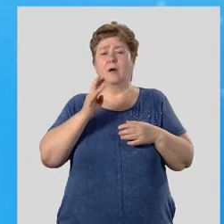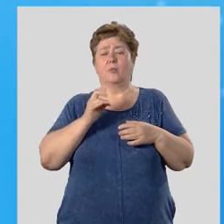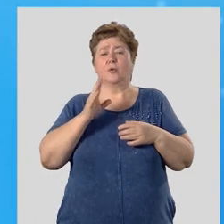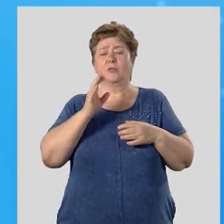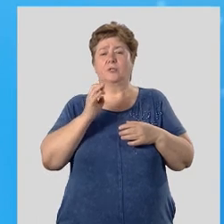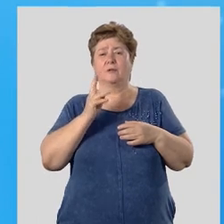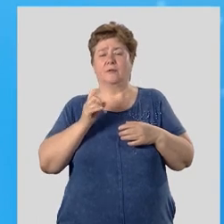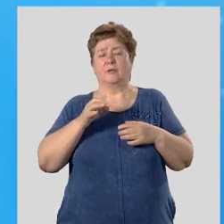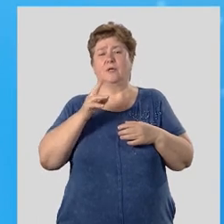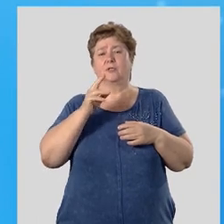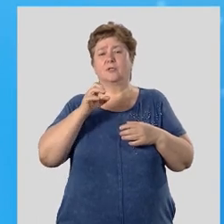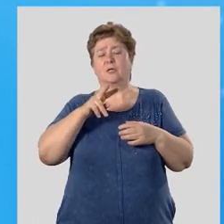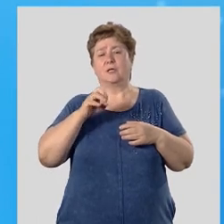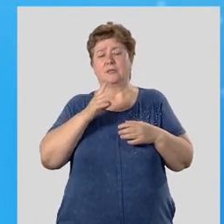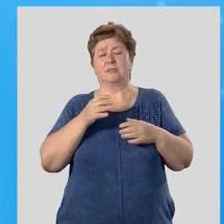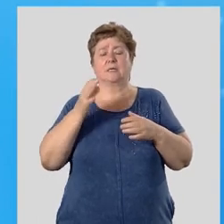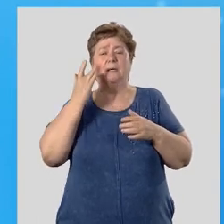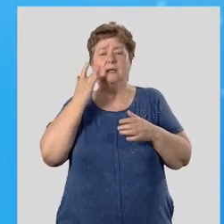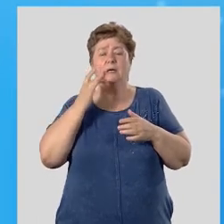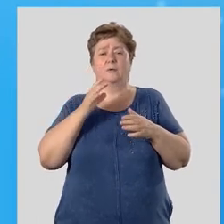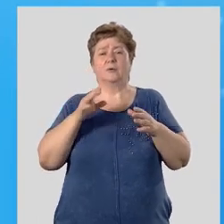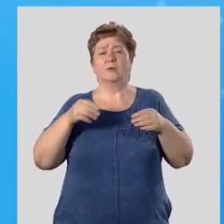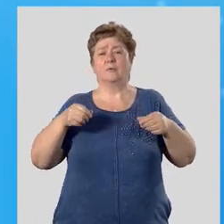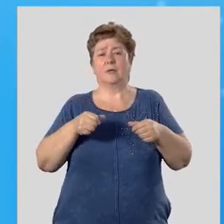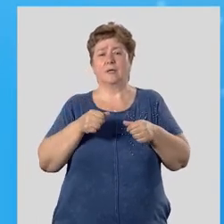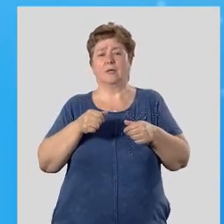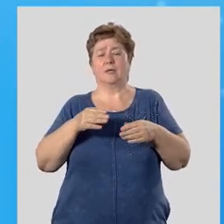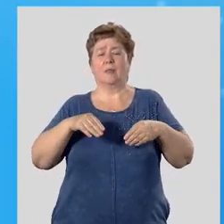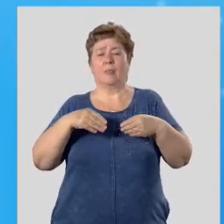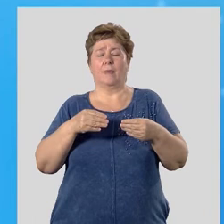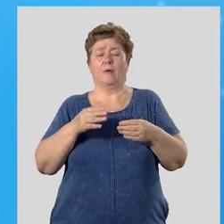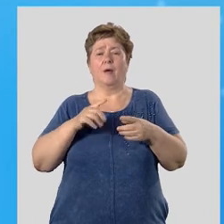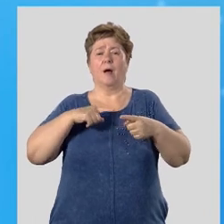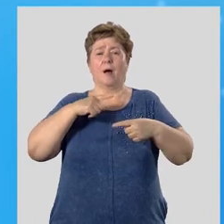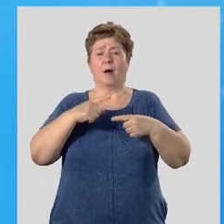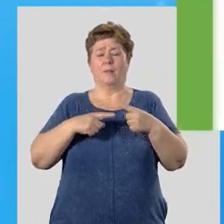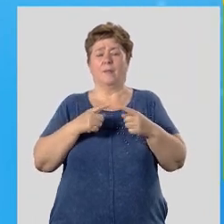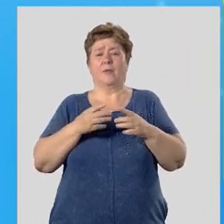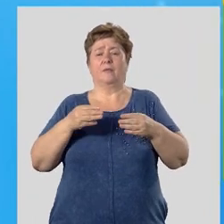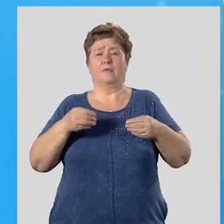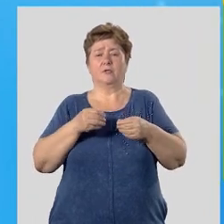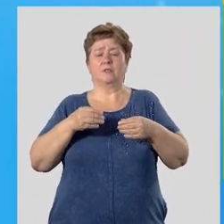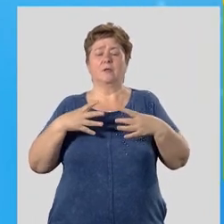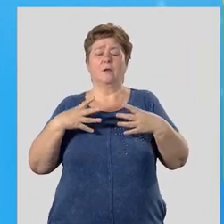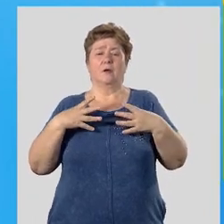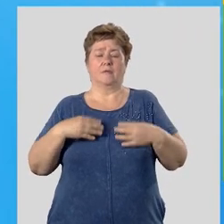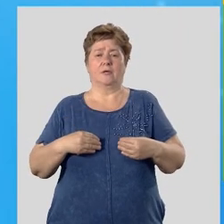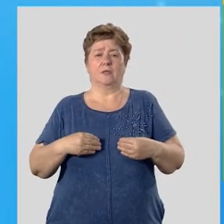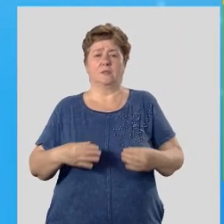железы. Он оказывает влияние на обмен веществ в организме.